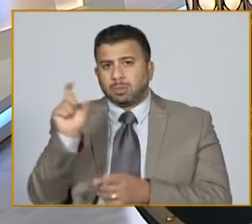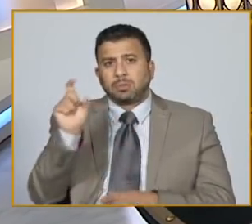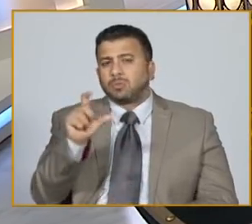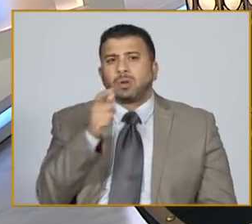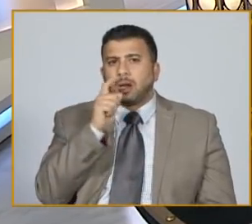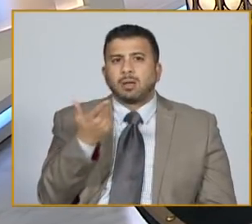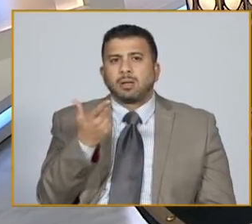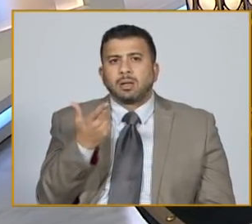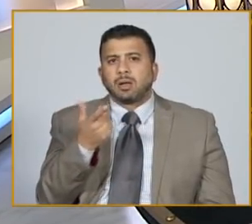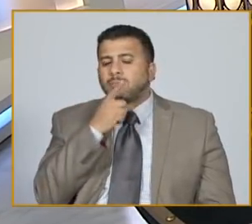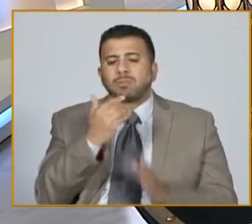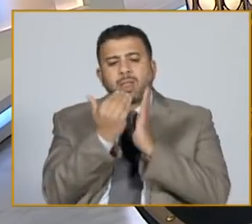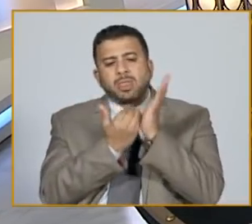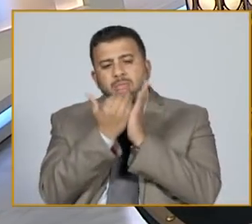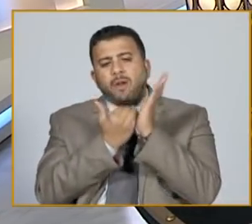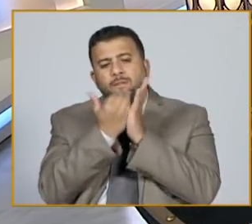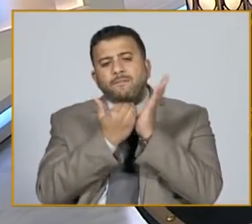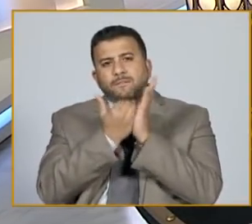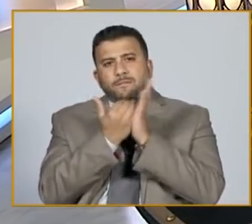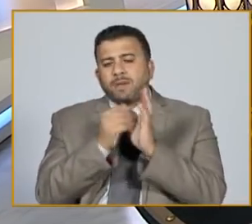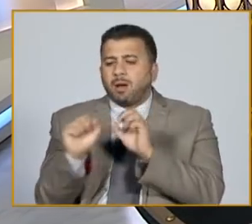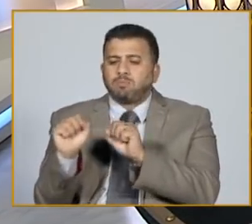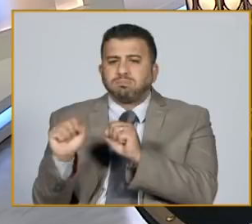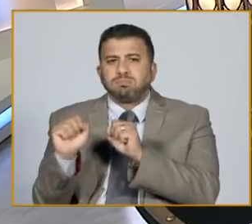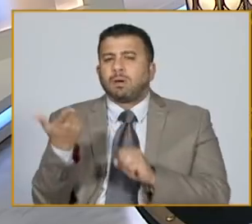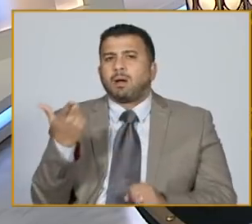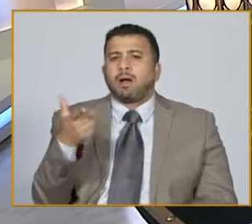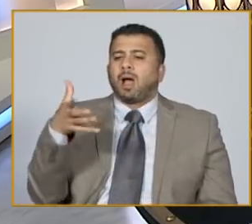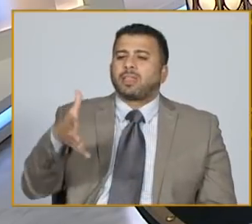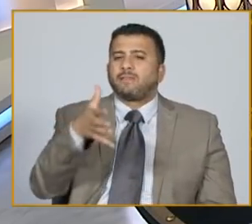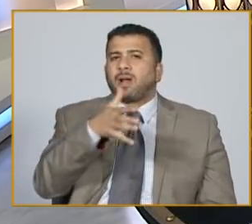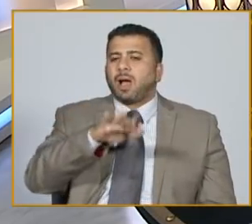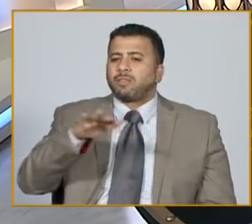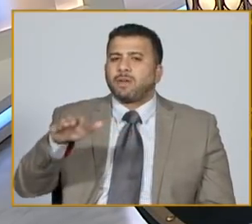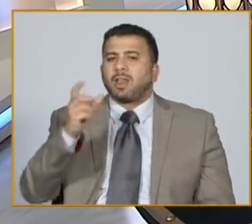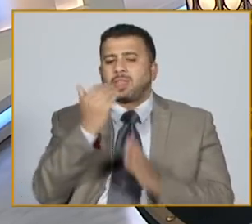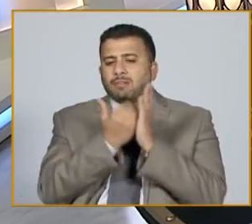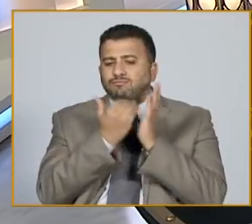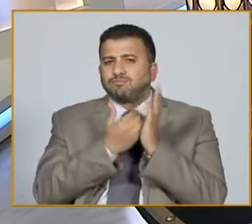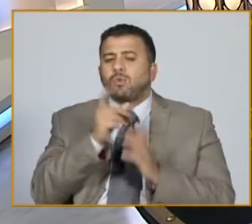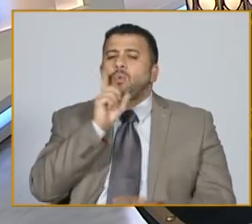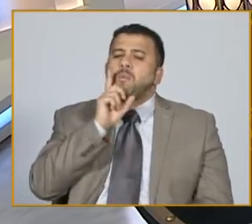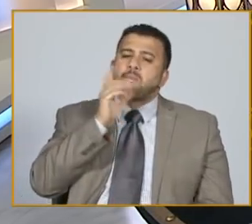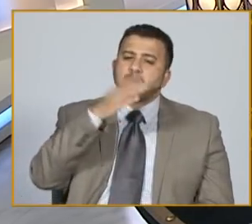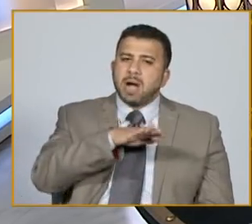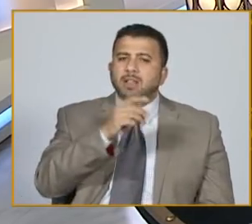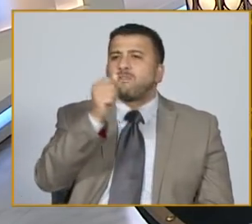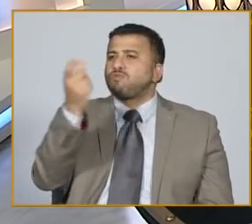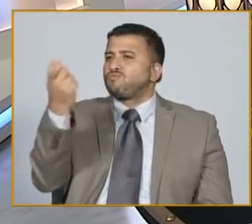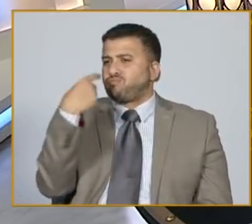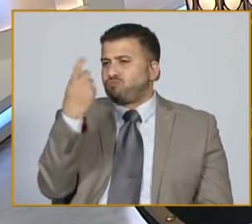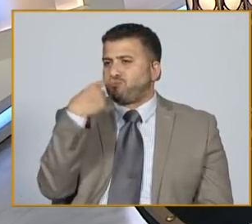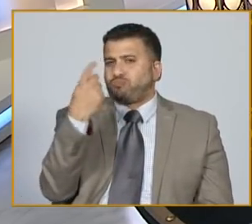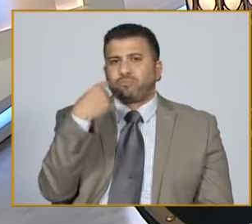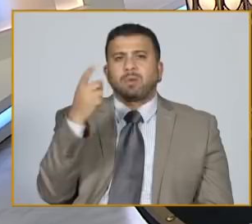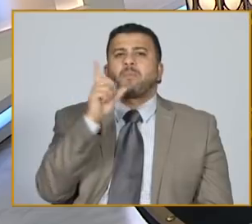يعتبره توفير للأطفال لحين الكبر ولكل حسب حاجته عند البلوغ؟